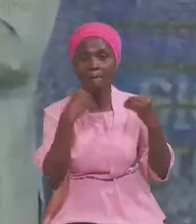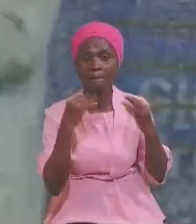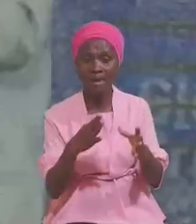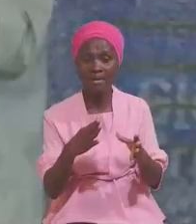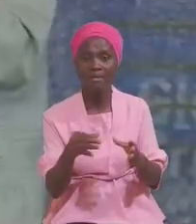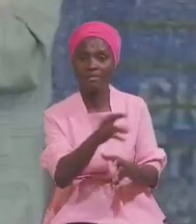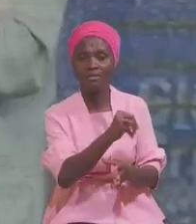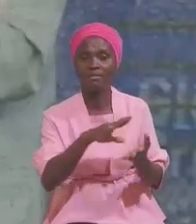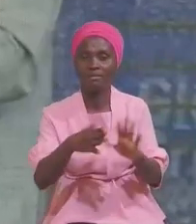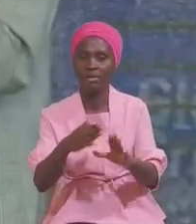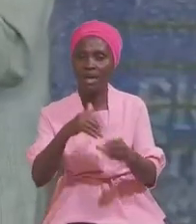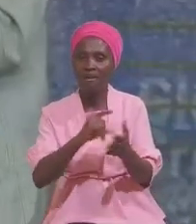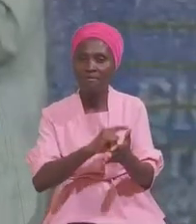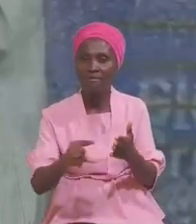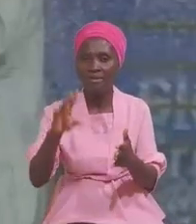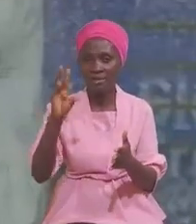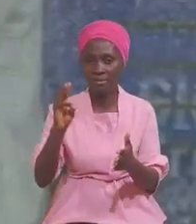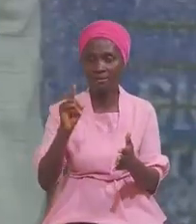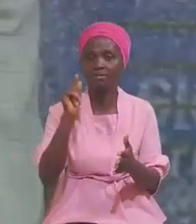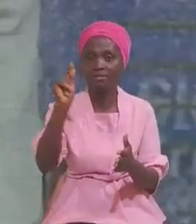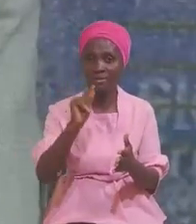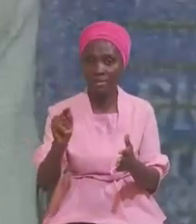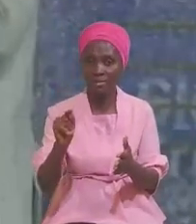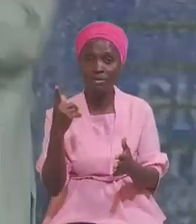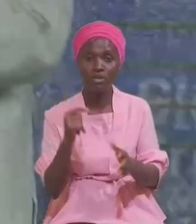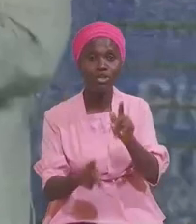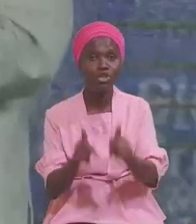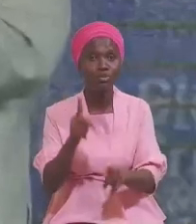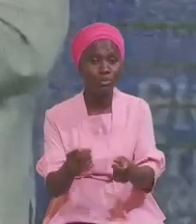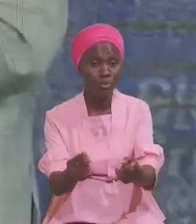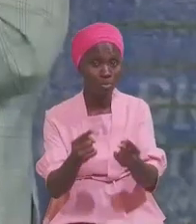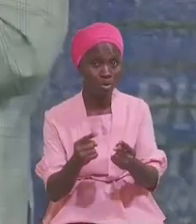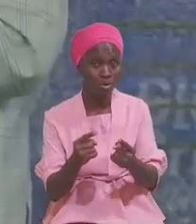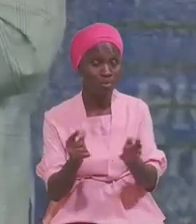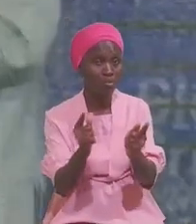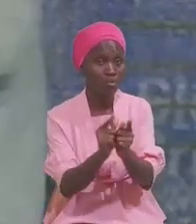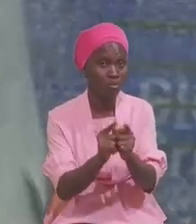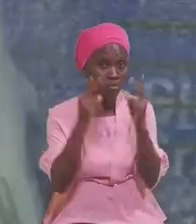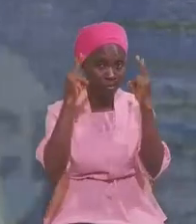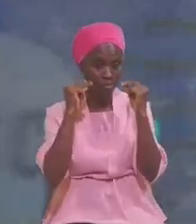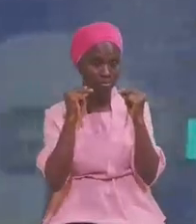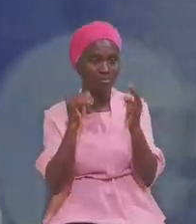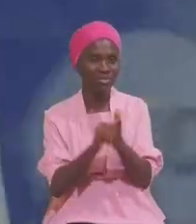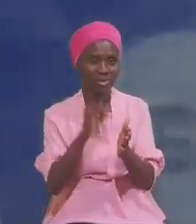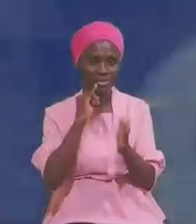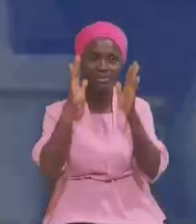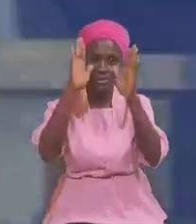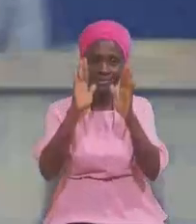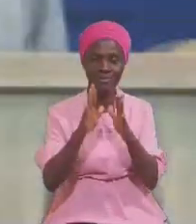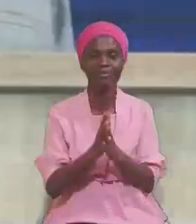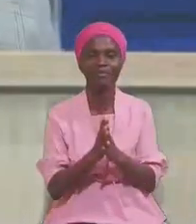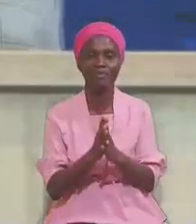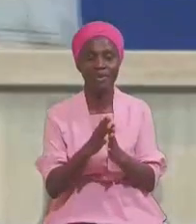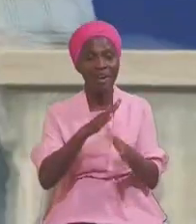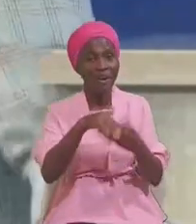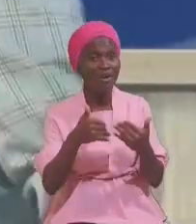7. Le peuple vint à Moïse, très merveilleux. Tous ont péché et sont privés de la gloire